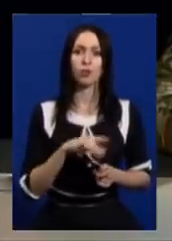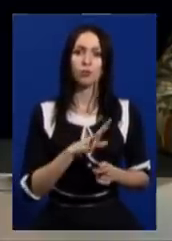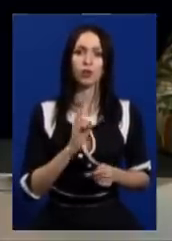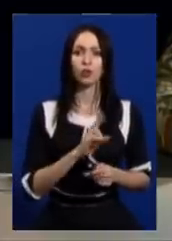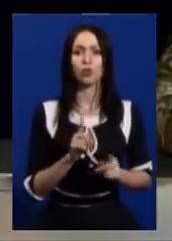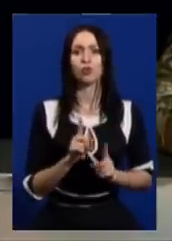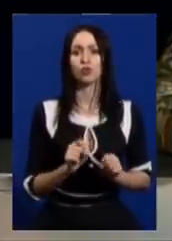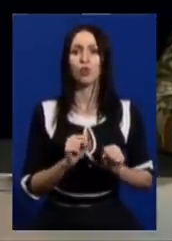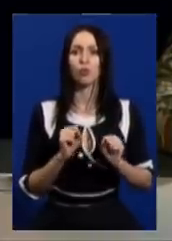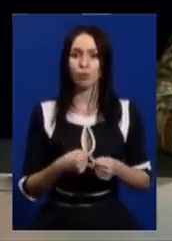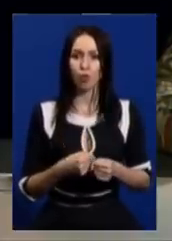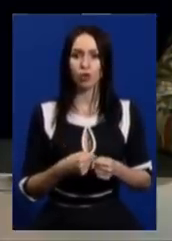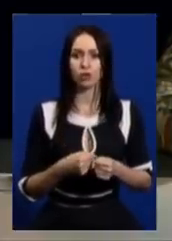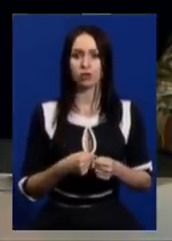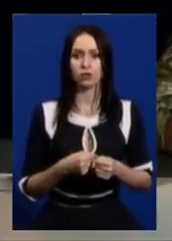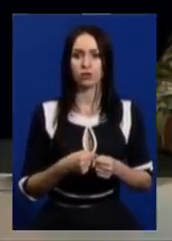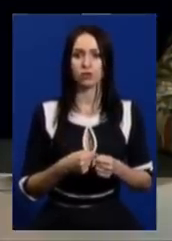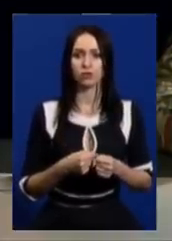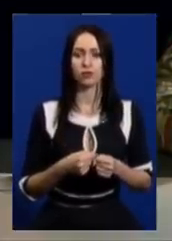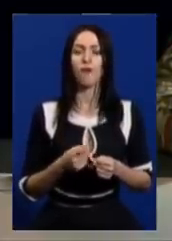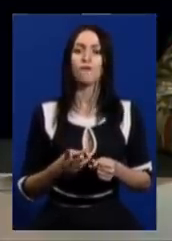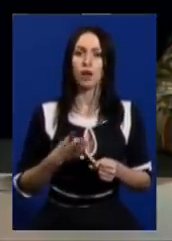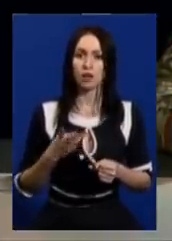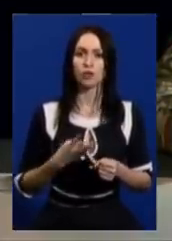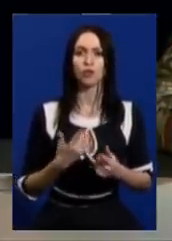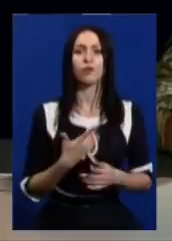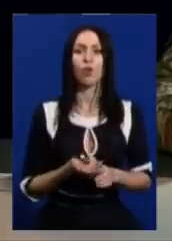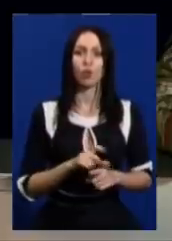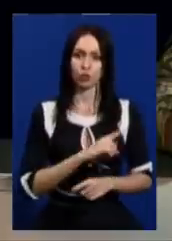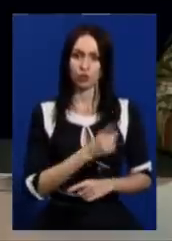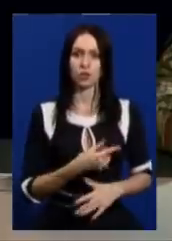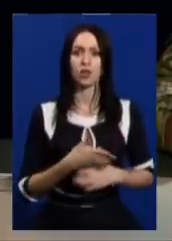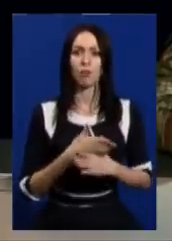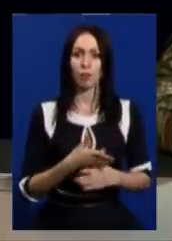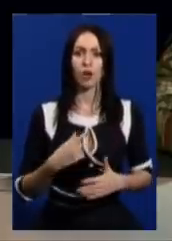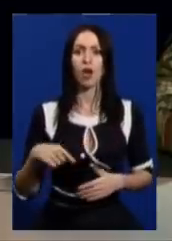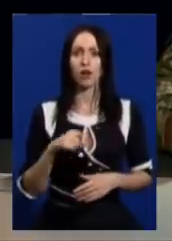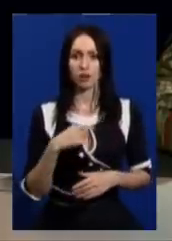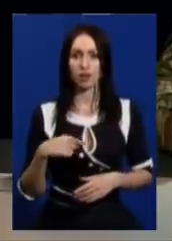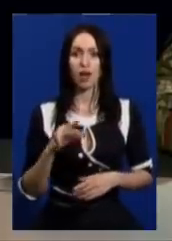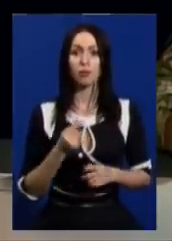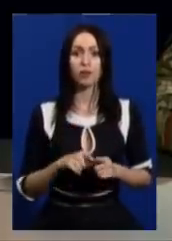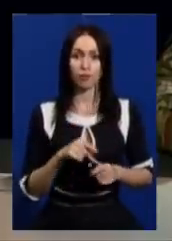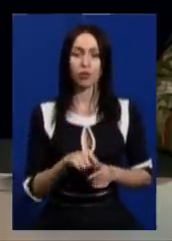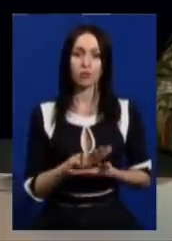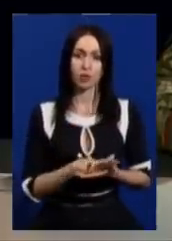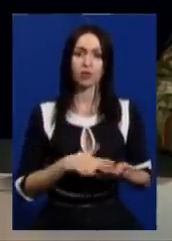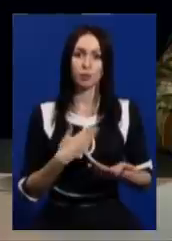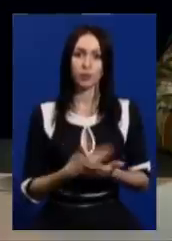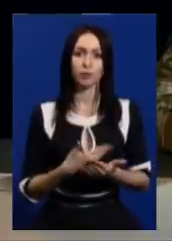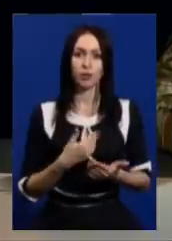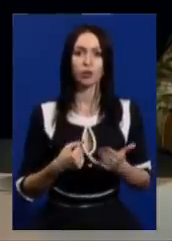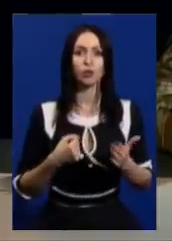мог. Звісно, волонтери дуже сильно допомагали нам. І так продовжалось десь, мабуть,